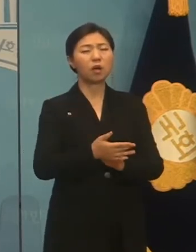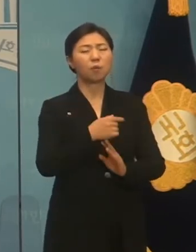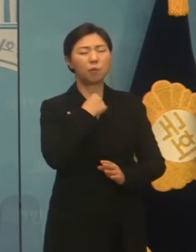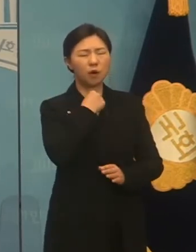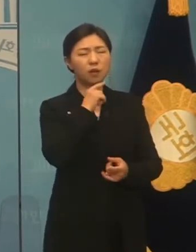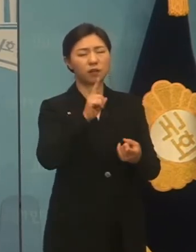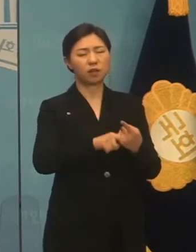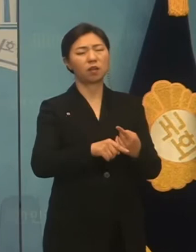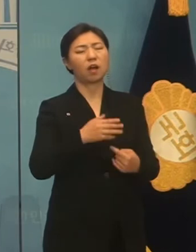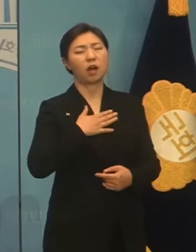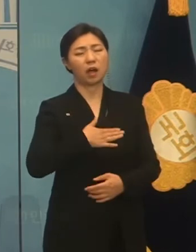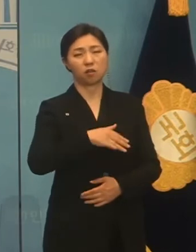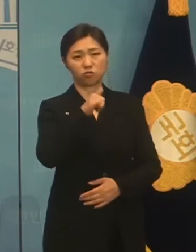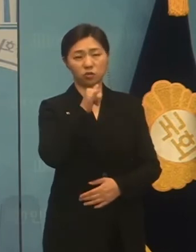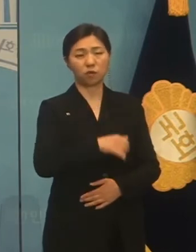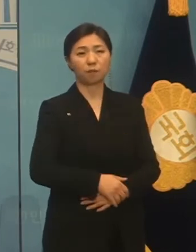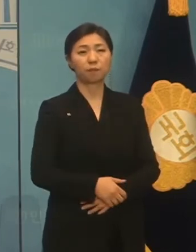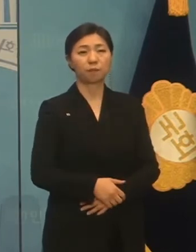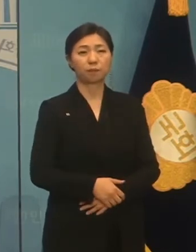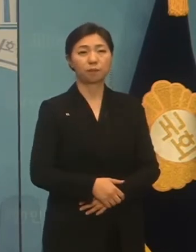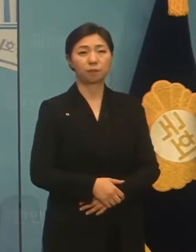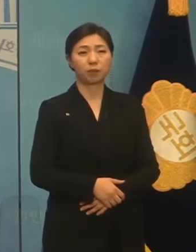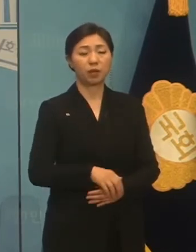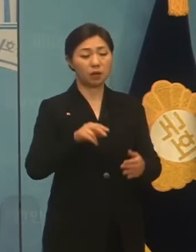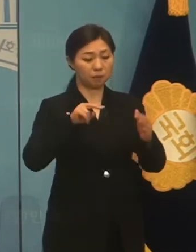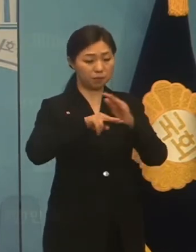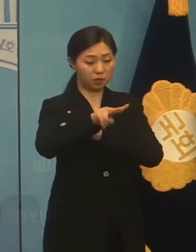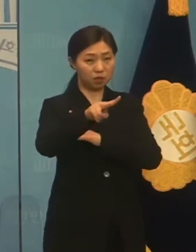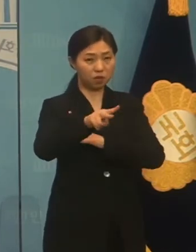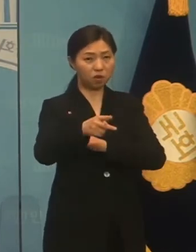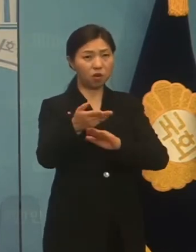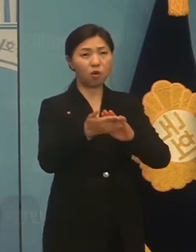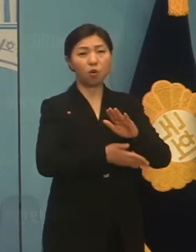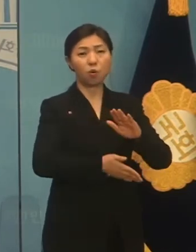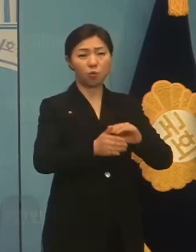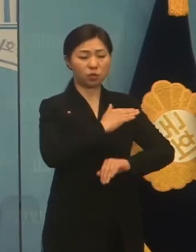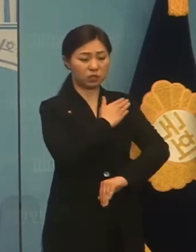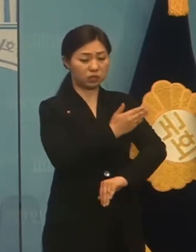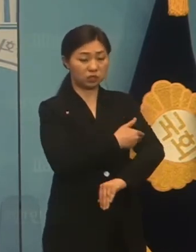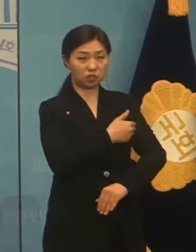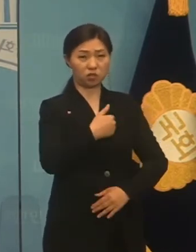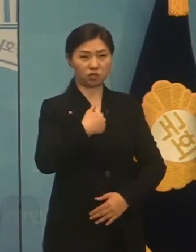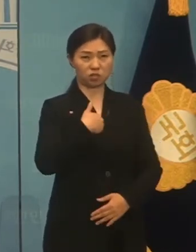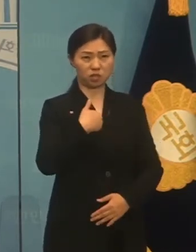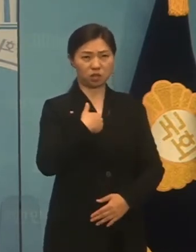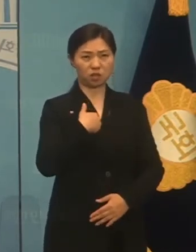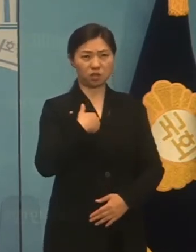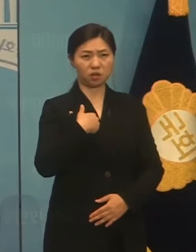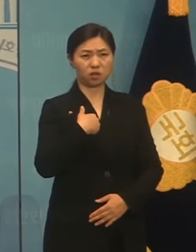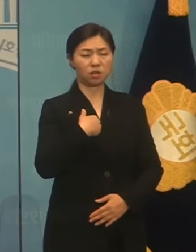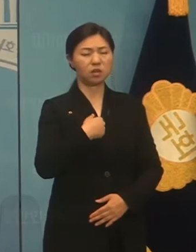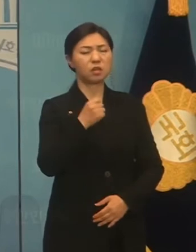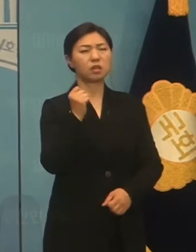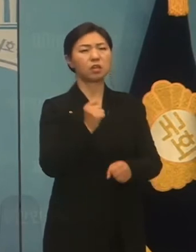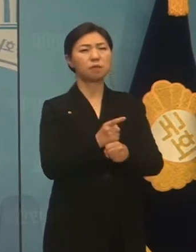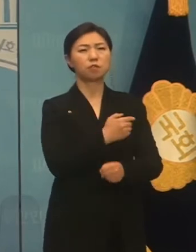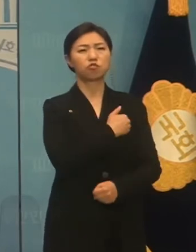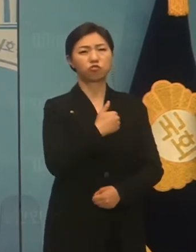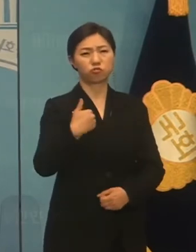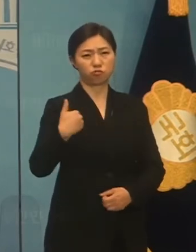국민이 원하는 세상을 만들 수 있는 비전과 능력, 저 윤영석은 이미 갖고